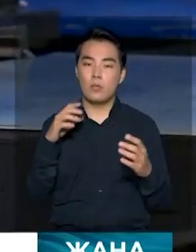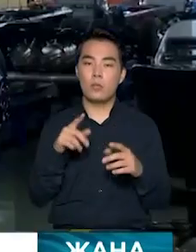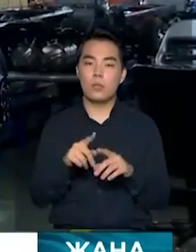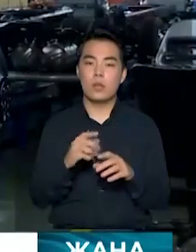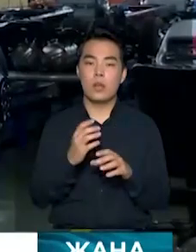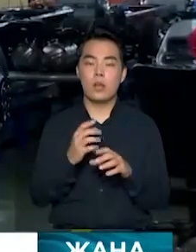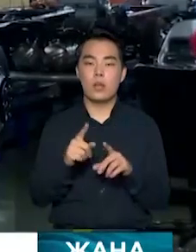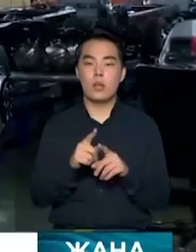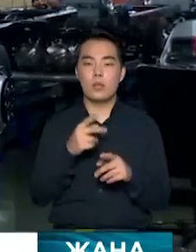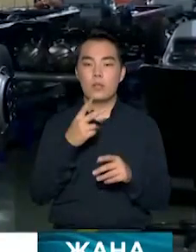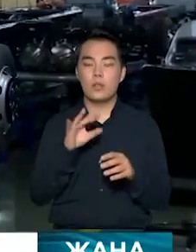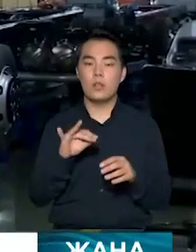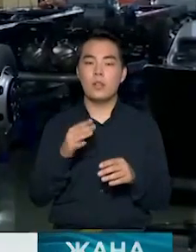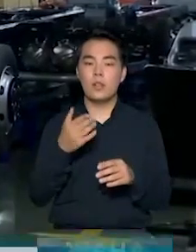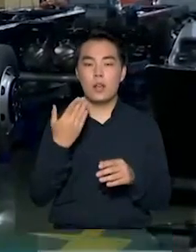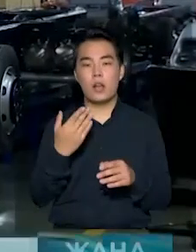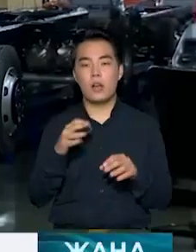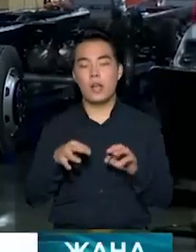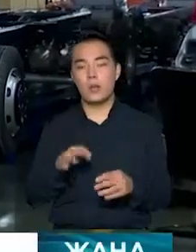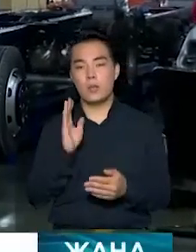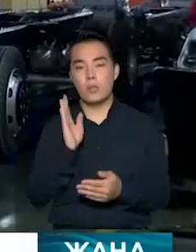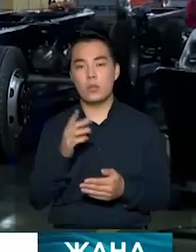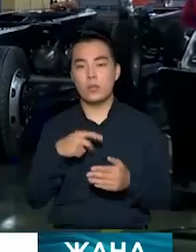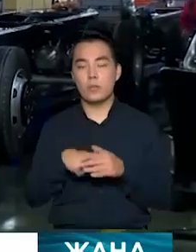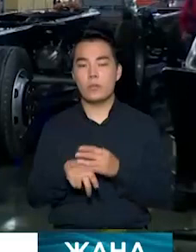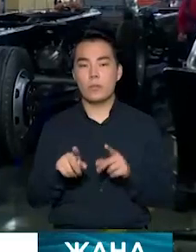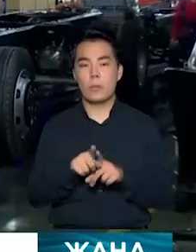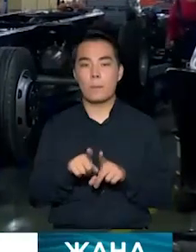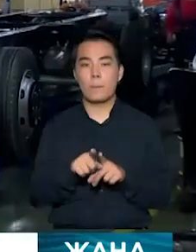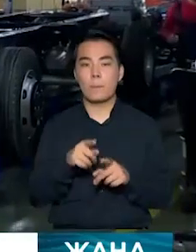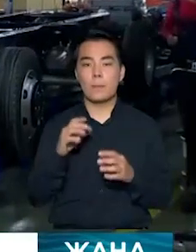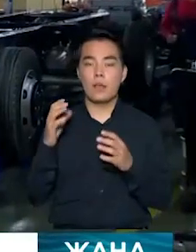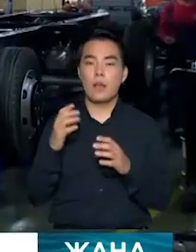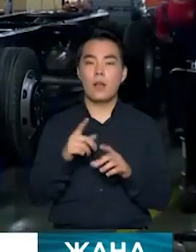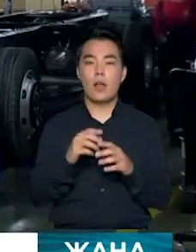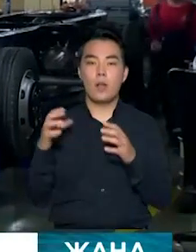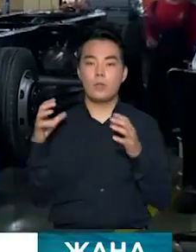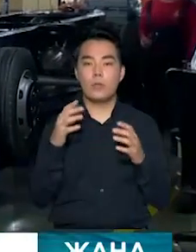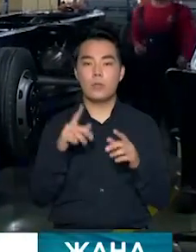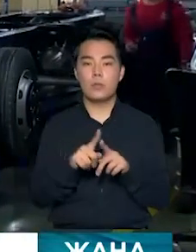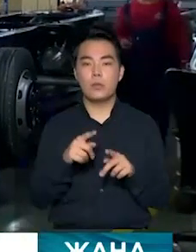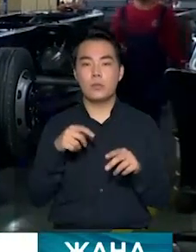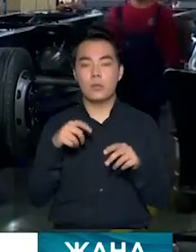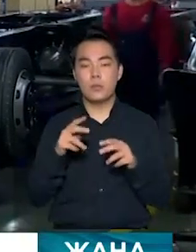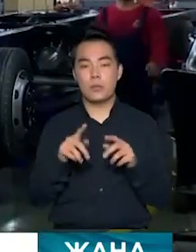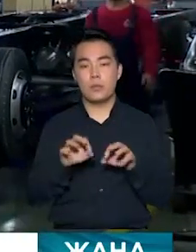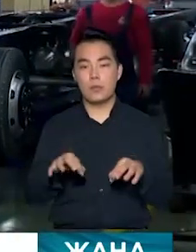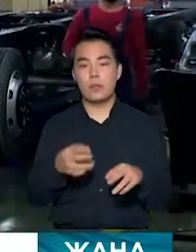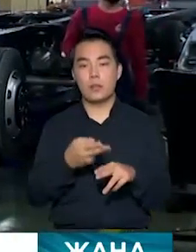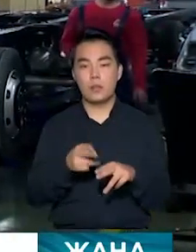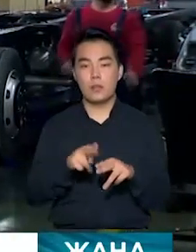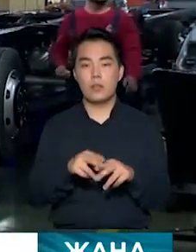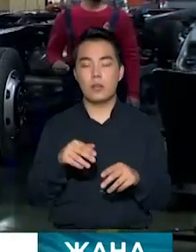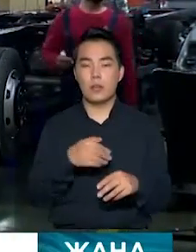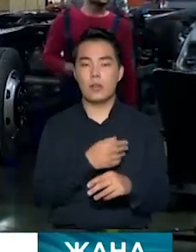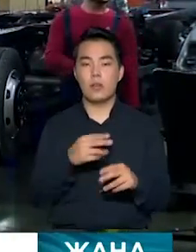құрастырылады. Нарықтың сұранысына қарай өндірісіміз өзгеріп отырады. Алдымен автобус шығара бастағанбыз. Қазір тенденция өзгерді. Ауыр жүк